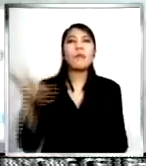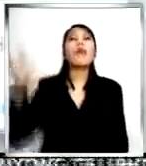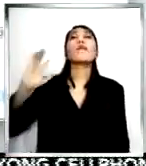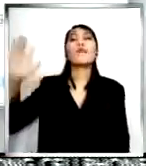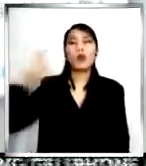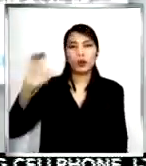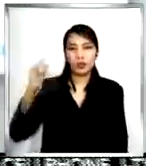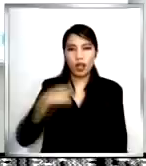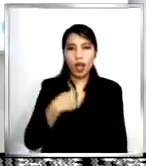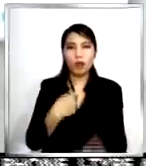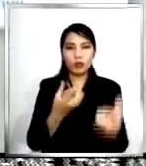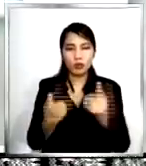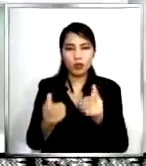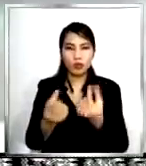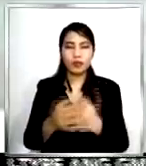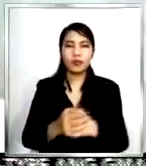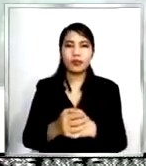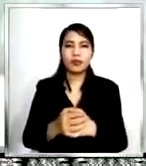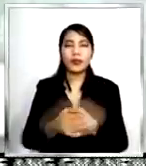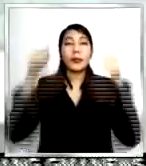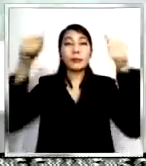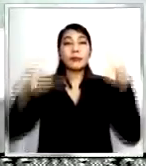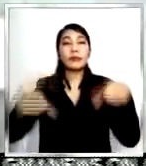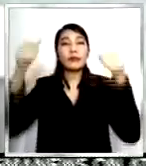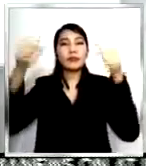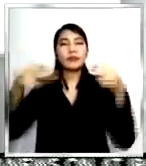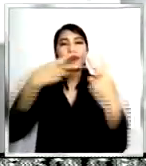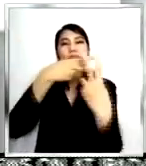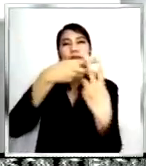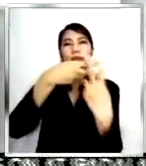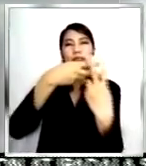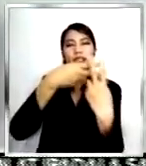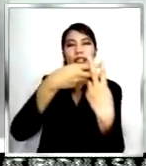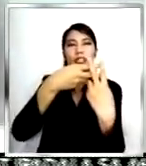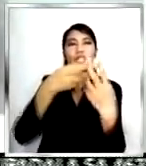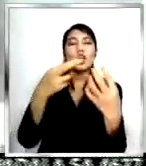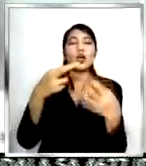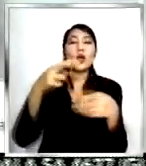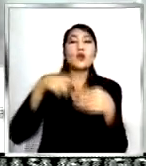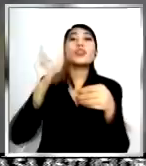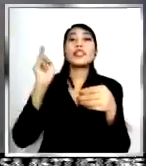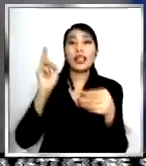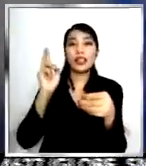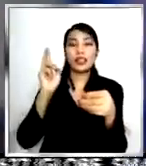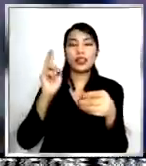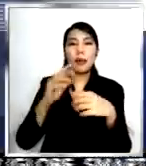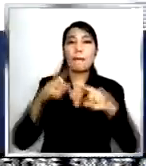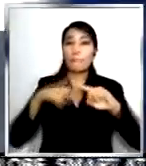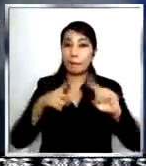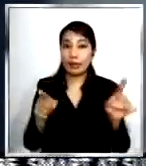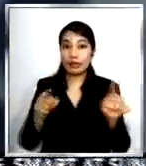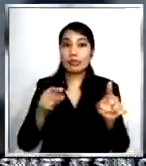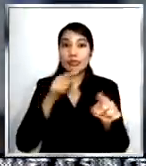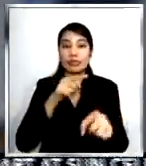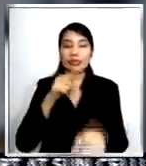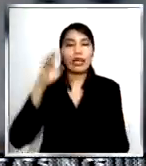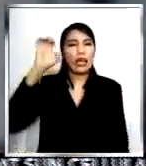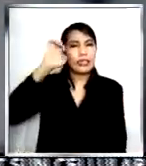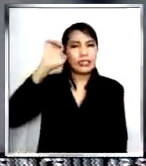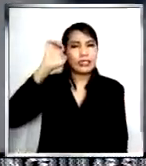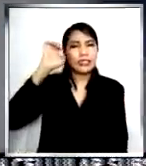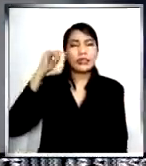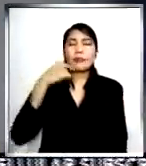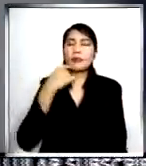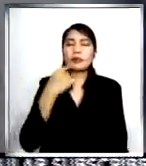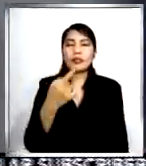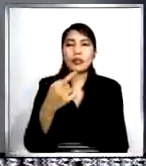bumuhos din online ang hashtag na Enriquez resign. Pero nanindigan ang NYC chairman. Kasi sabi ko, ba't po ako mag-resign? Kawawa po yung